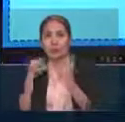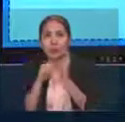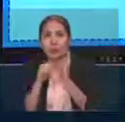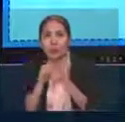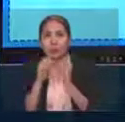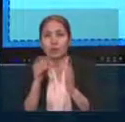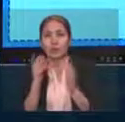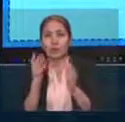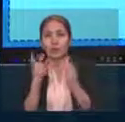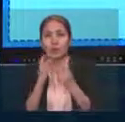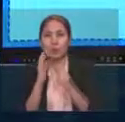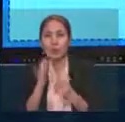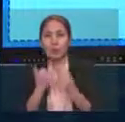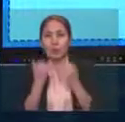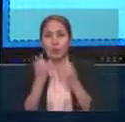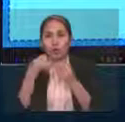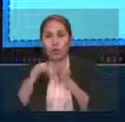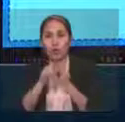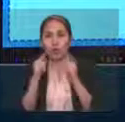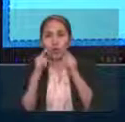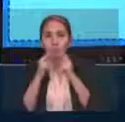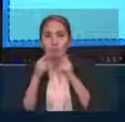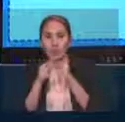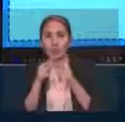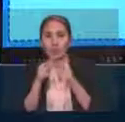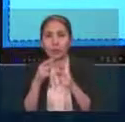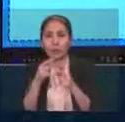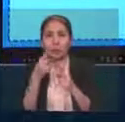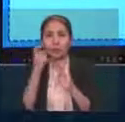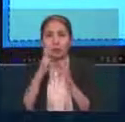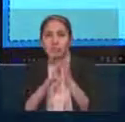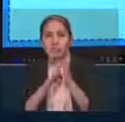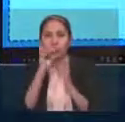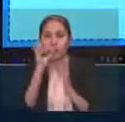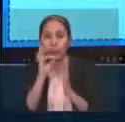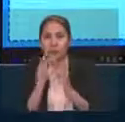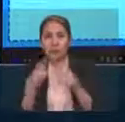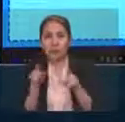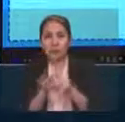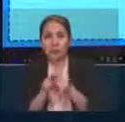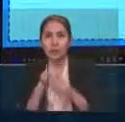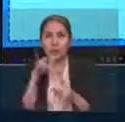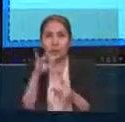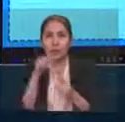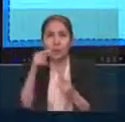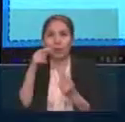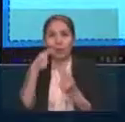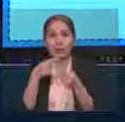ekan. Uch burchak ichki burchaklari yig'indisi 180 gradusga, ya'ni π ga